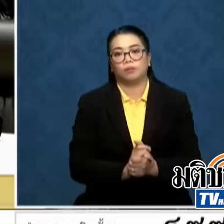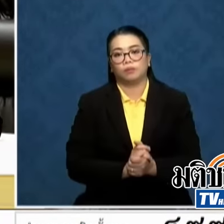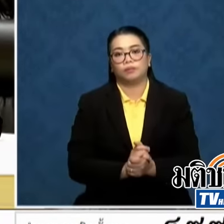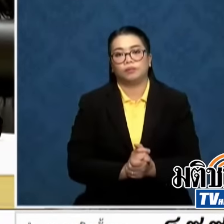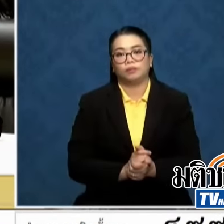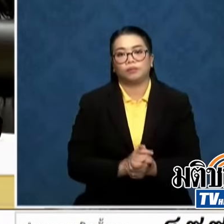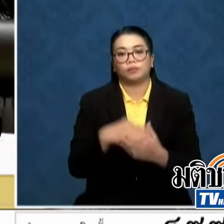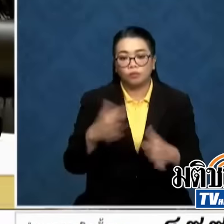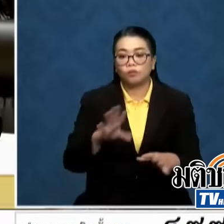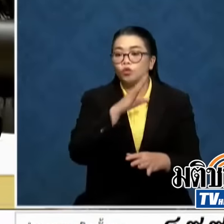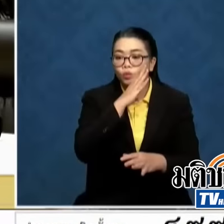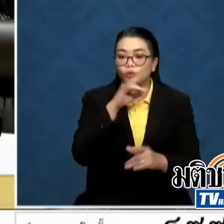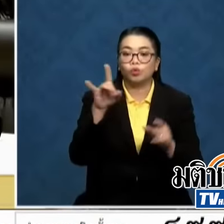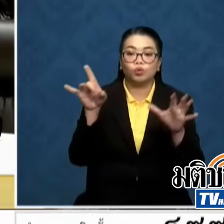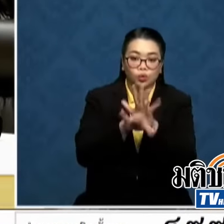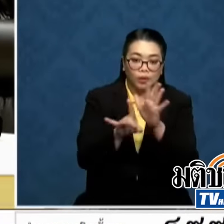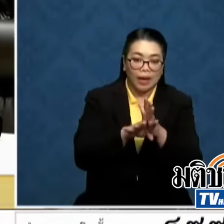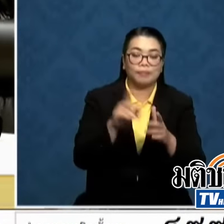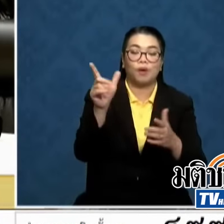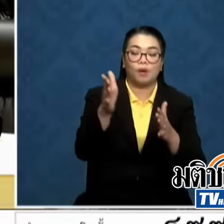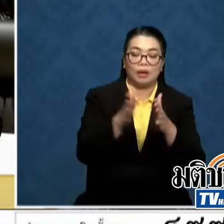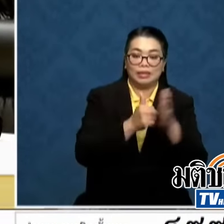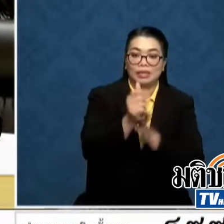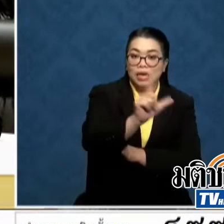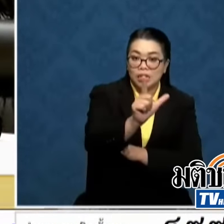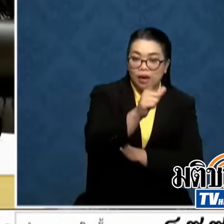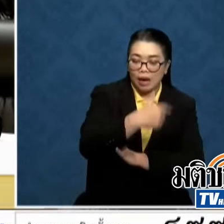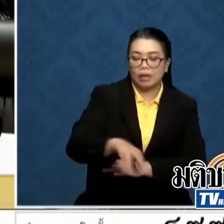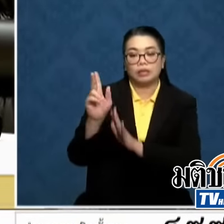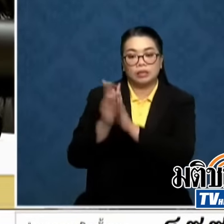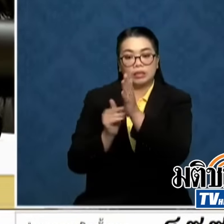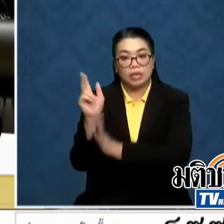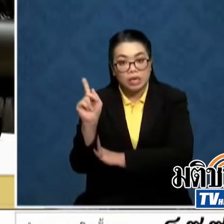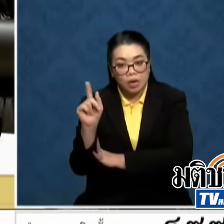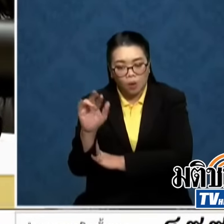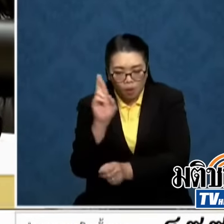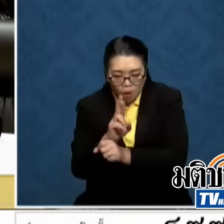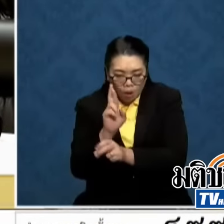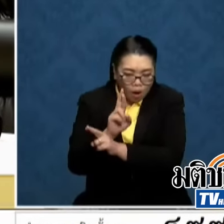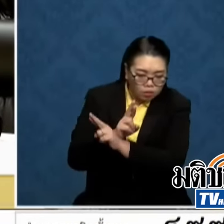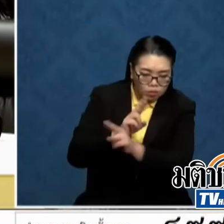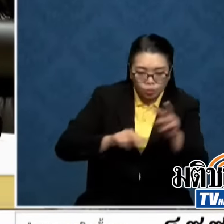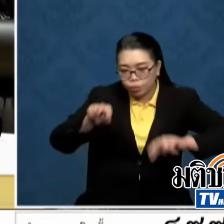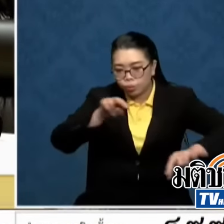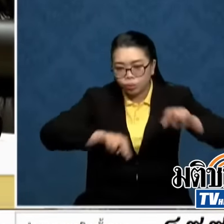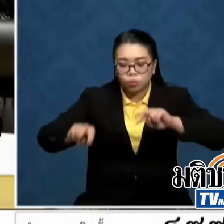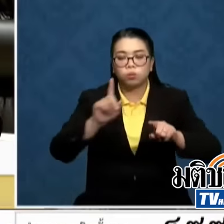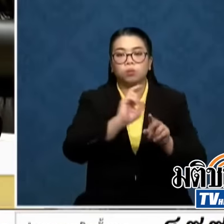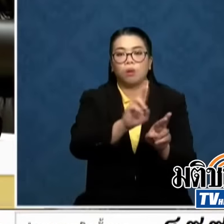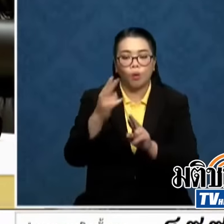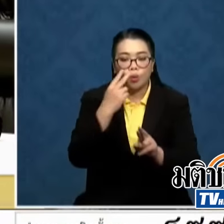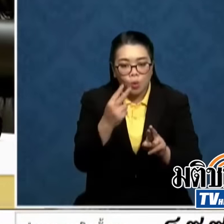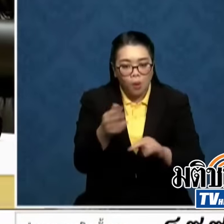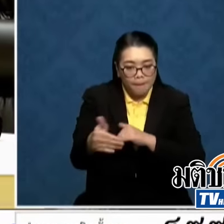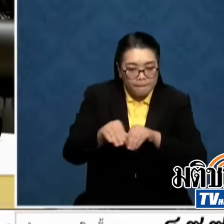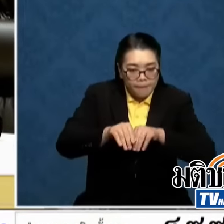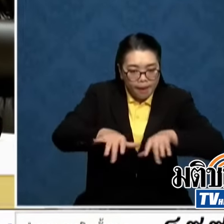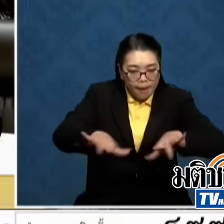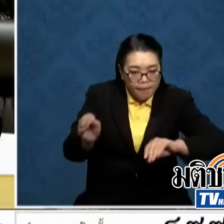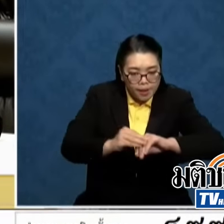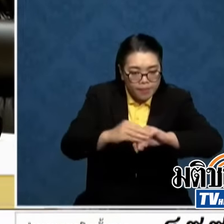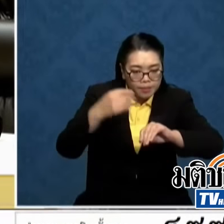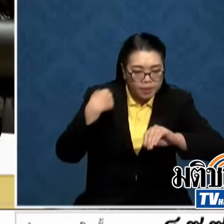ไปท่านชักธงเขียวชักธงเขียวคืออะไรเฝ้าระวังยังมีเจ้าหน้าที่อยู่ยังคอยมีการเฝ้าระวังอยู่ดูว่ามันมีการแพร่ระบาด